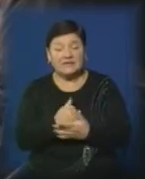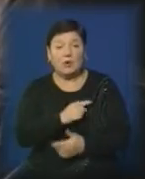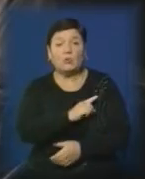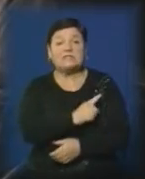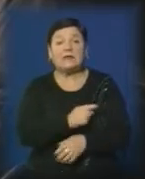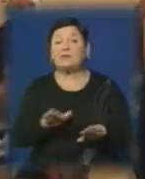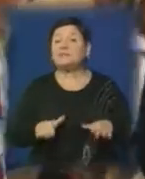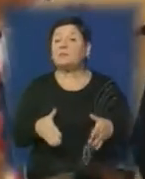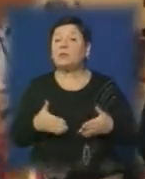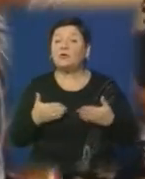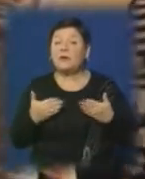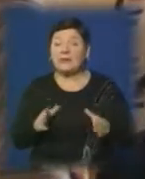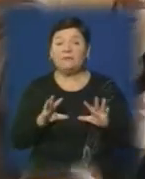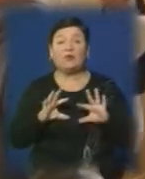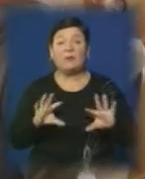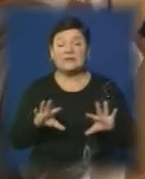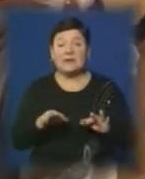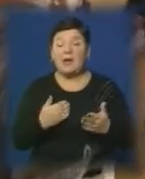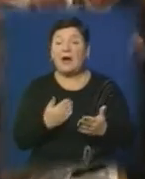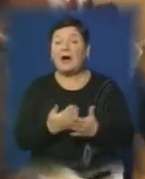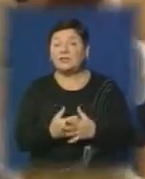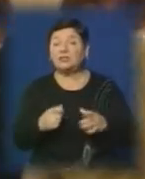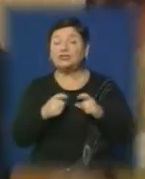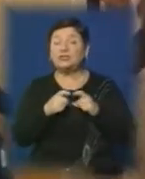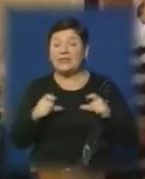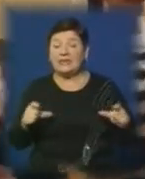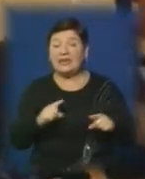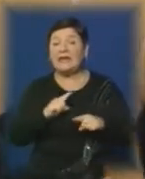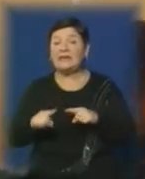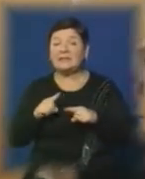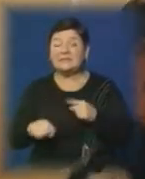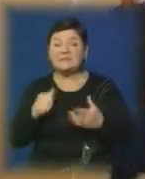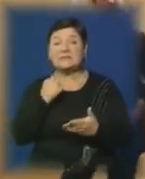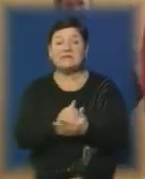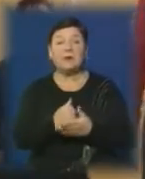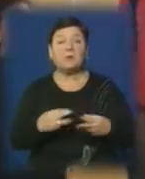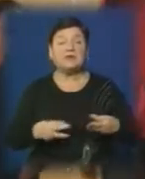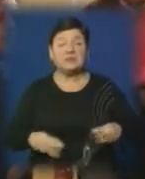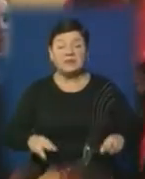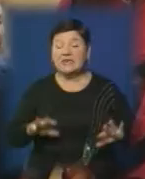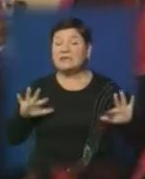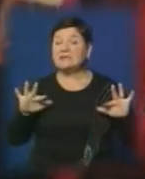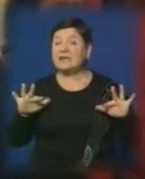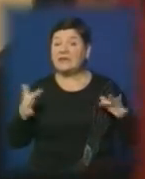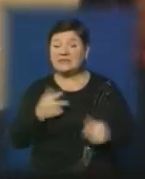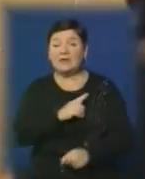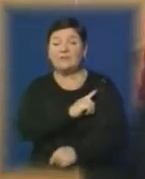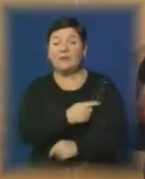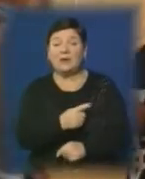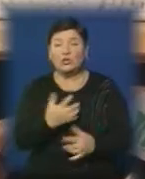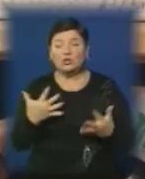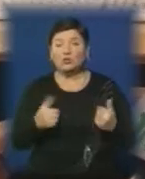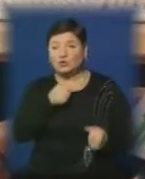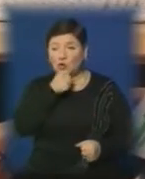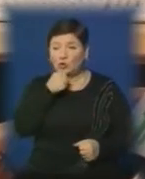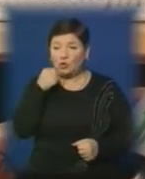осилити запропонований масив інформації, адже опанувати шкільний інтенсив, затверджений міністерством, здається, не під силу навіть декому з